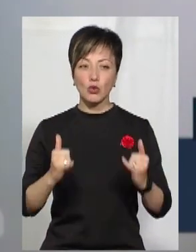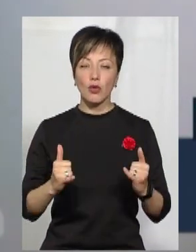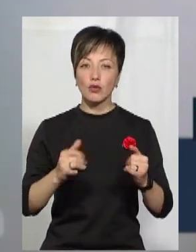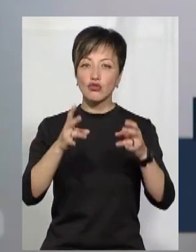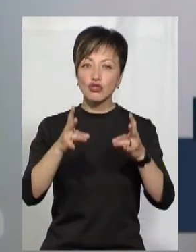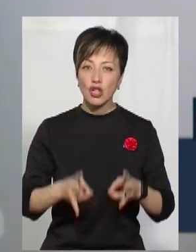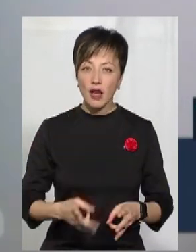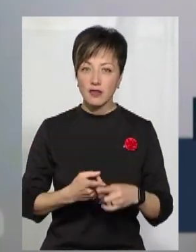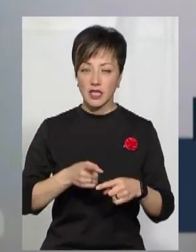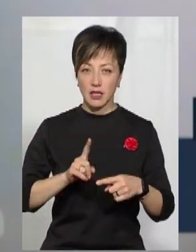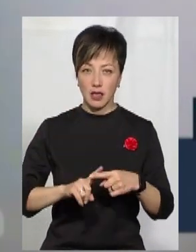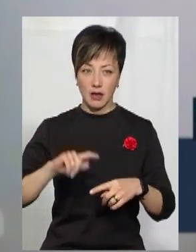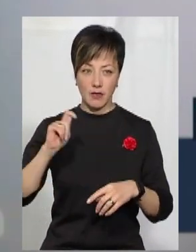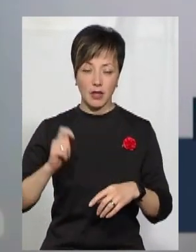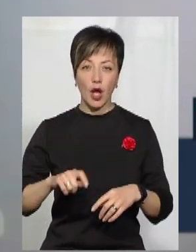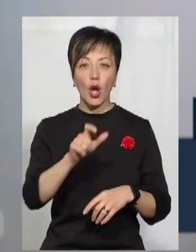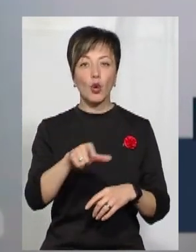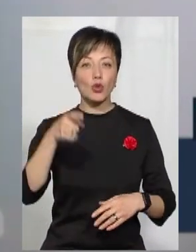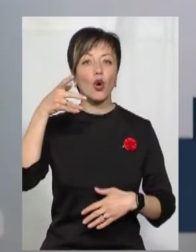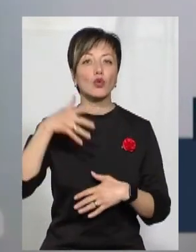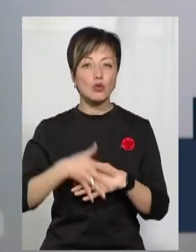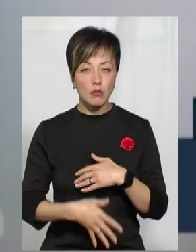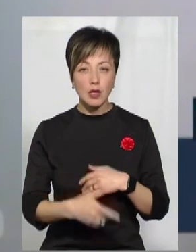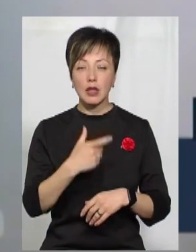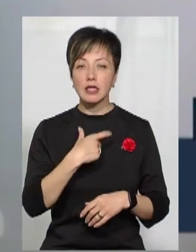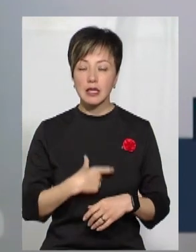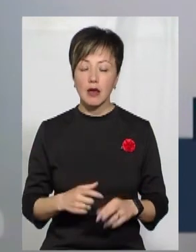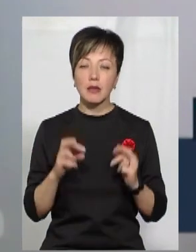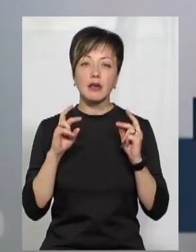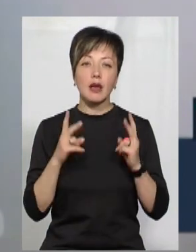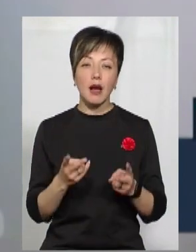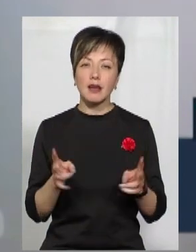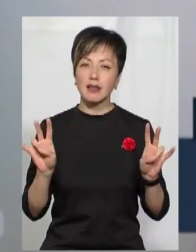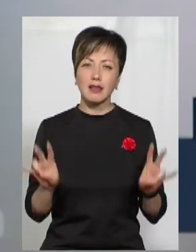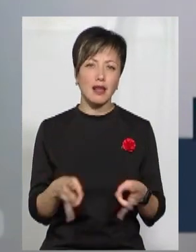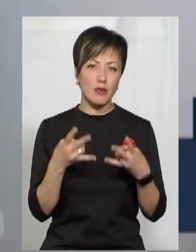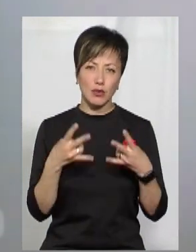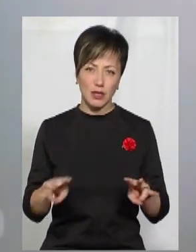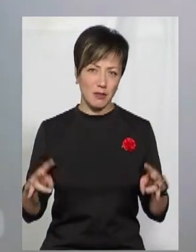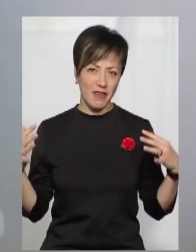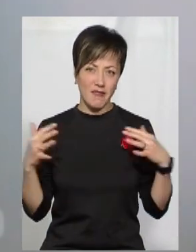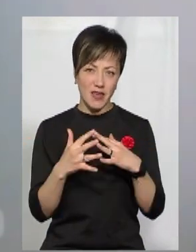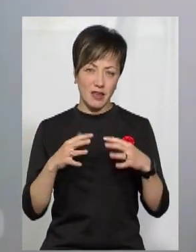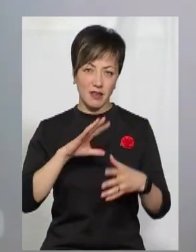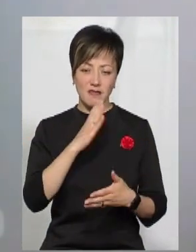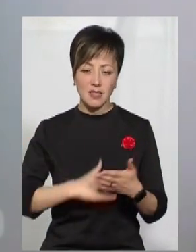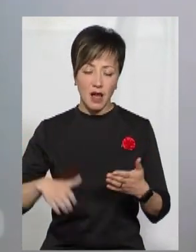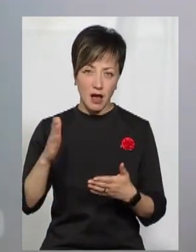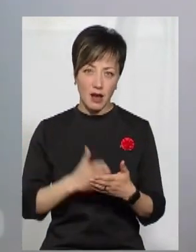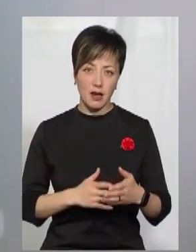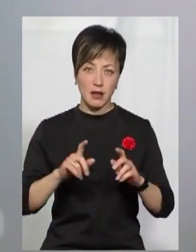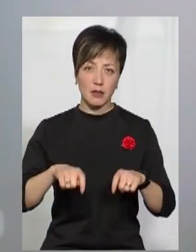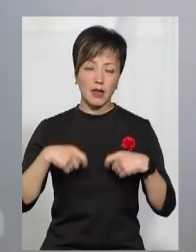Тобто люди розуміють для себе, наскільки є непотрібні війни взагалі, і наскільки вони